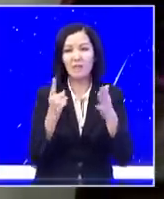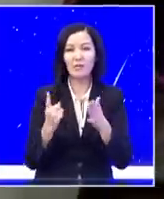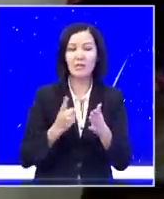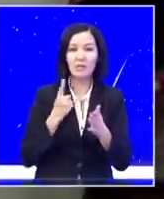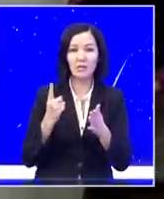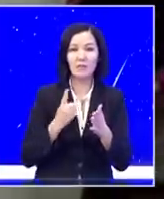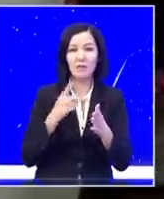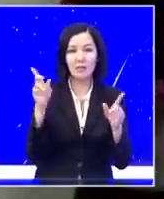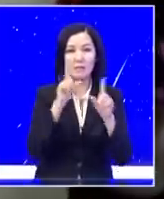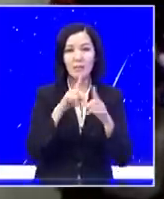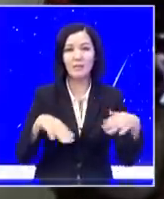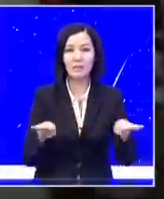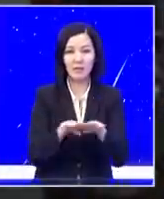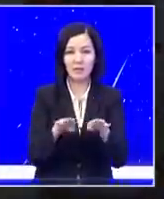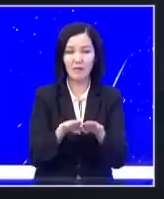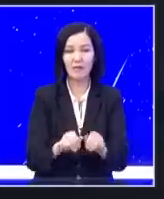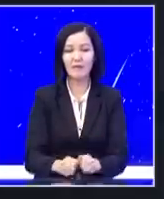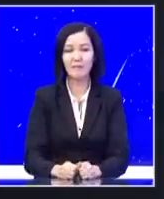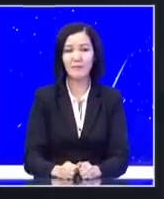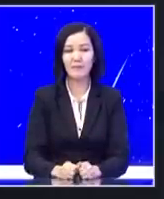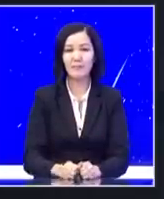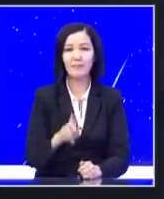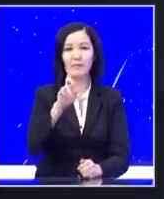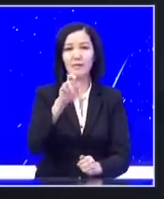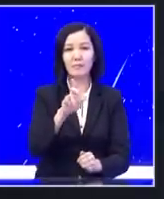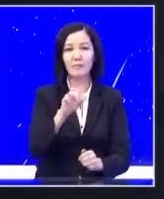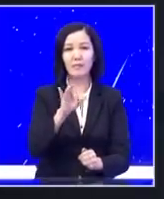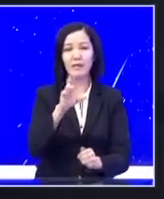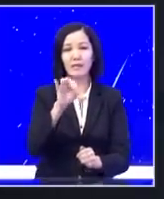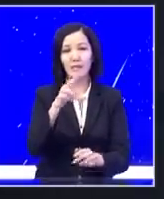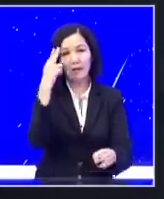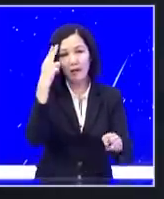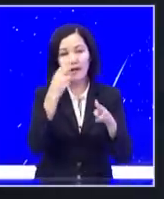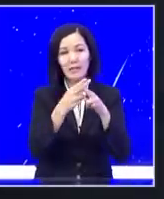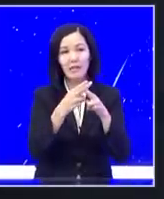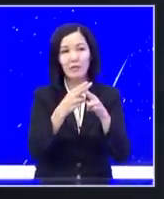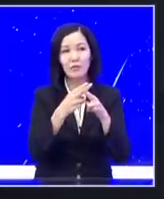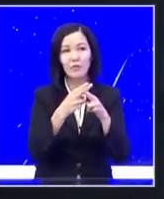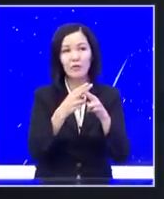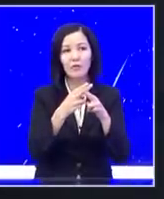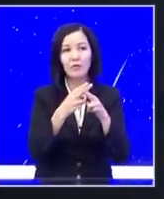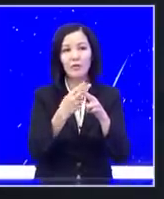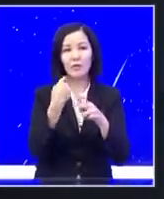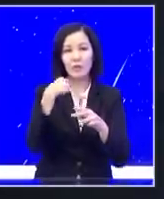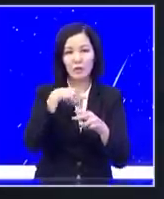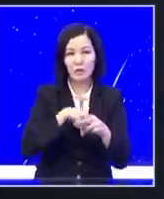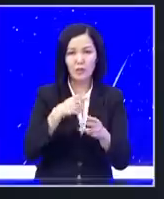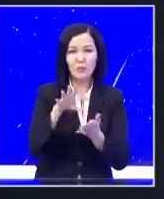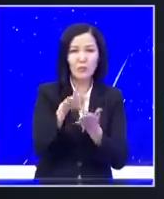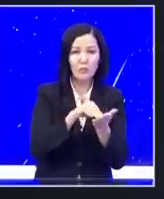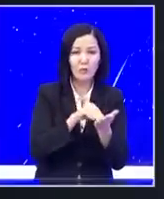өзі бір мектепке пара-пар. Бейсен ағадан біз өзімізге үлгі ретінде алып, іштей ұстаз тұтқан тұсымыз,